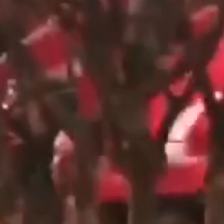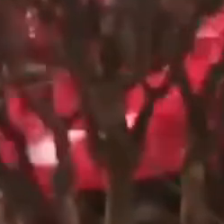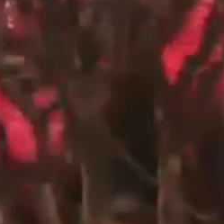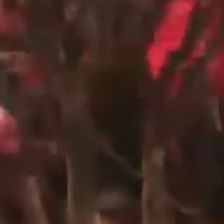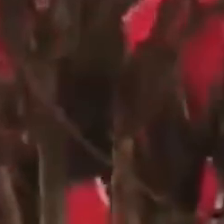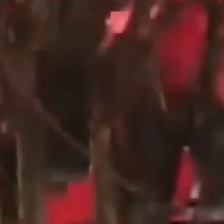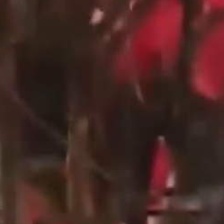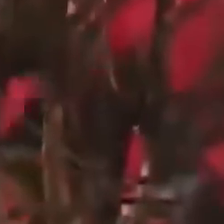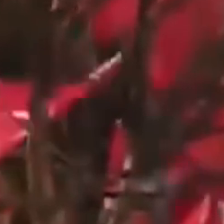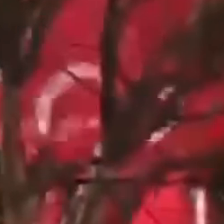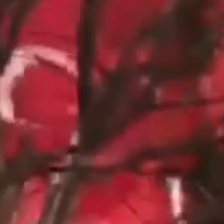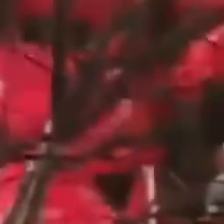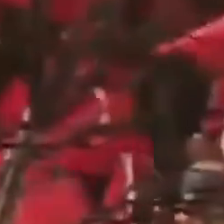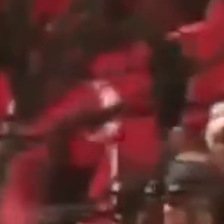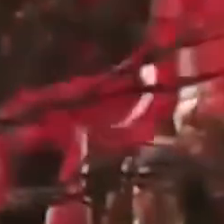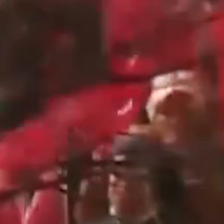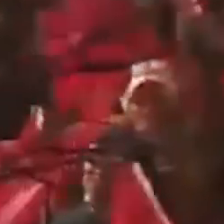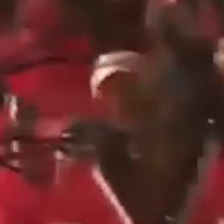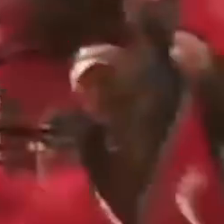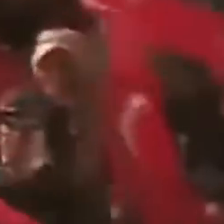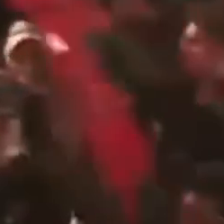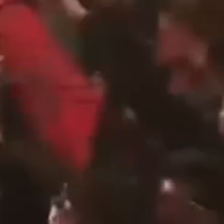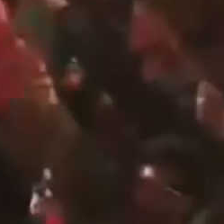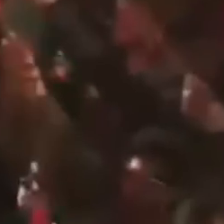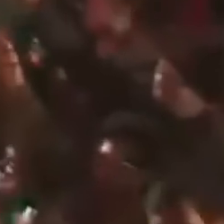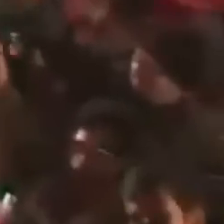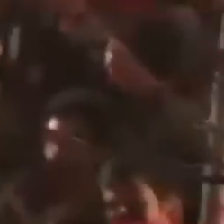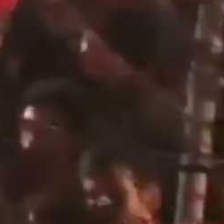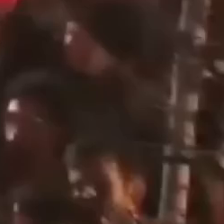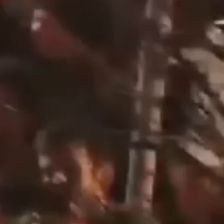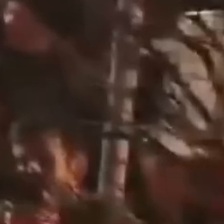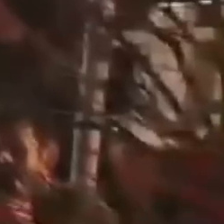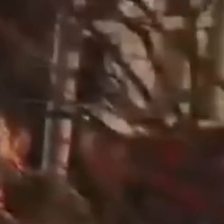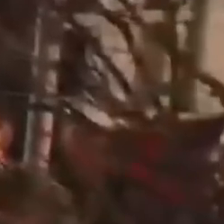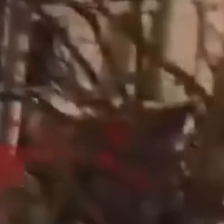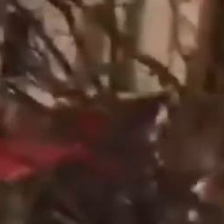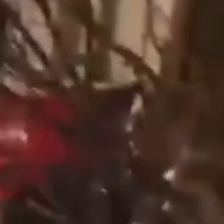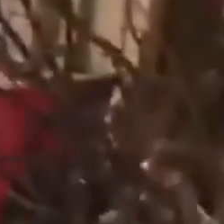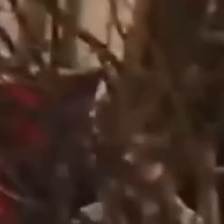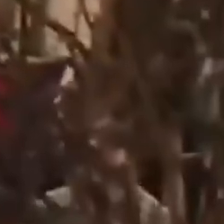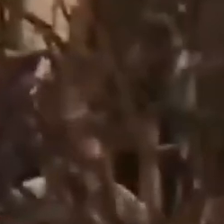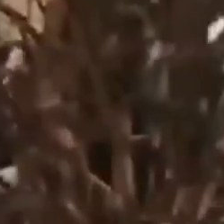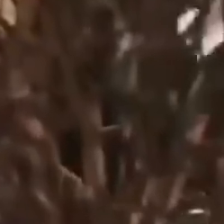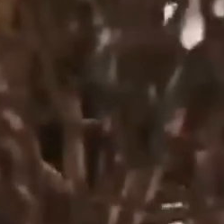Hey sen ne güzelsin ey kavgamızın şehri